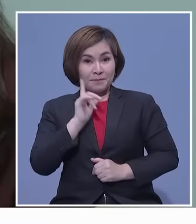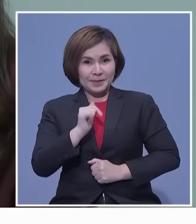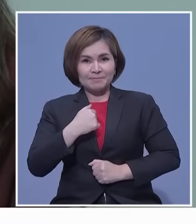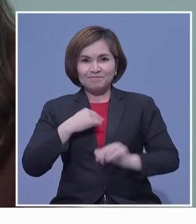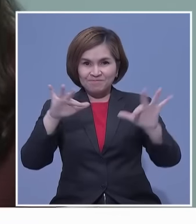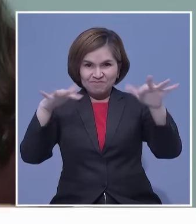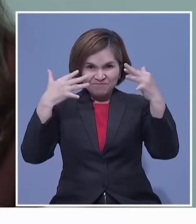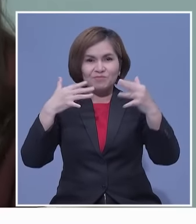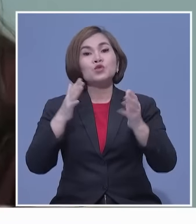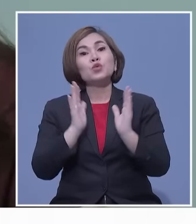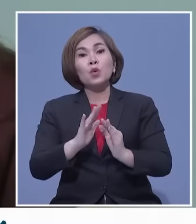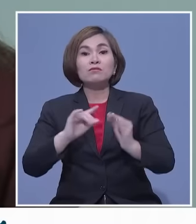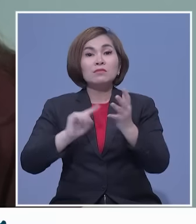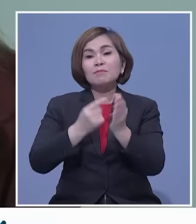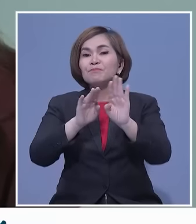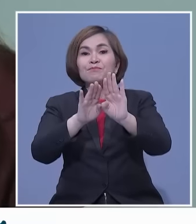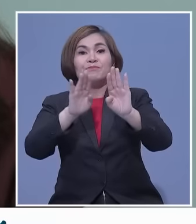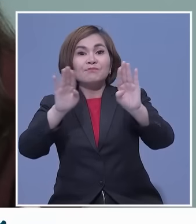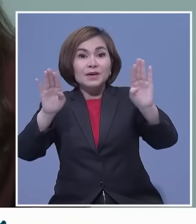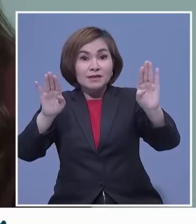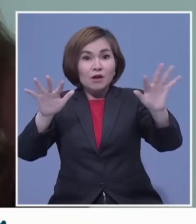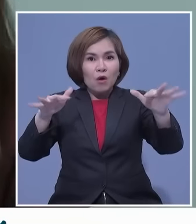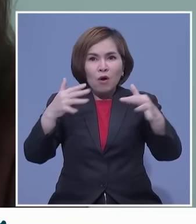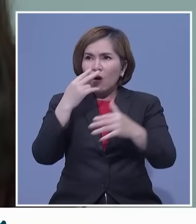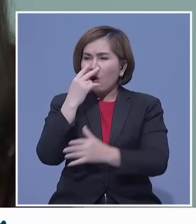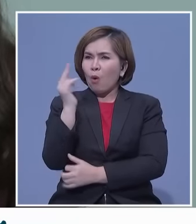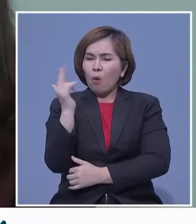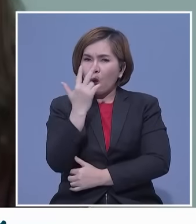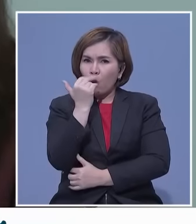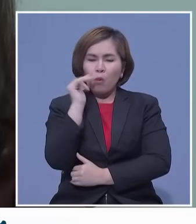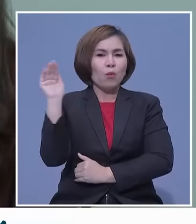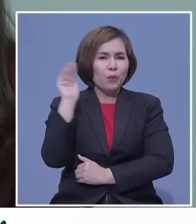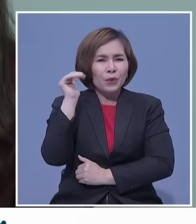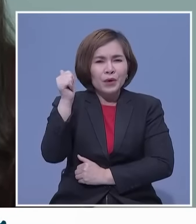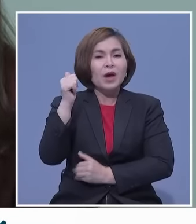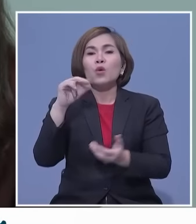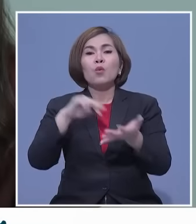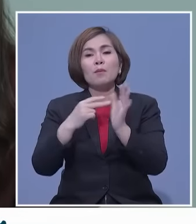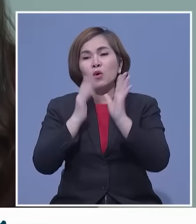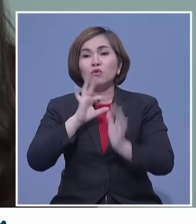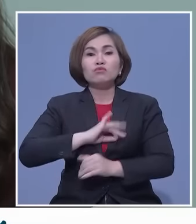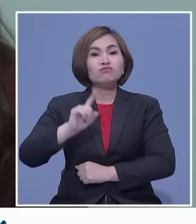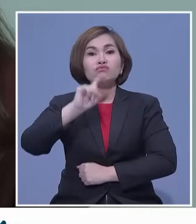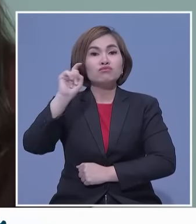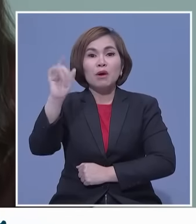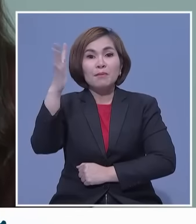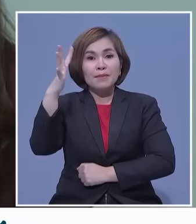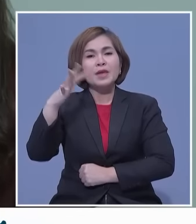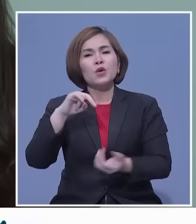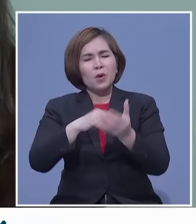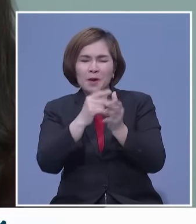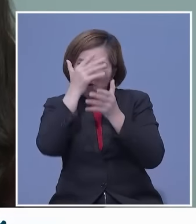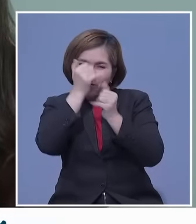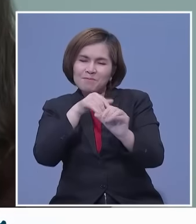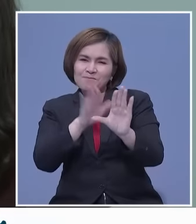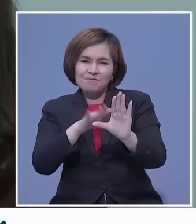เป็นคนแรกเรื่องของการเปิดประตูเมื่อหน้าชื่อถือเสร็จปุ๊บคนจะไม่ติดใจค้าเพราะ